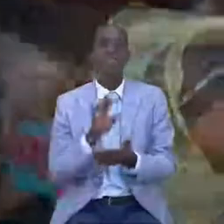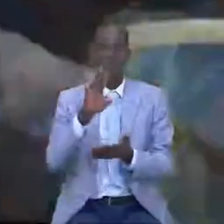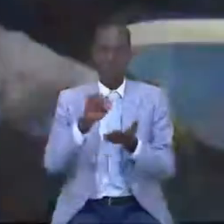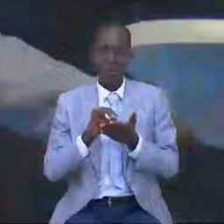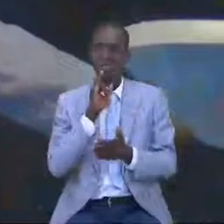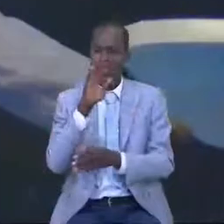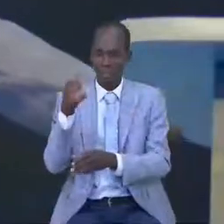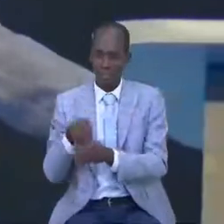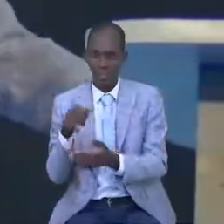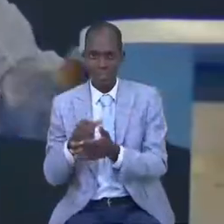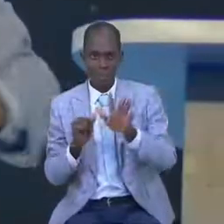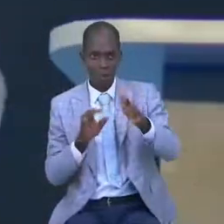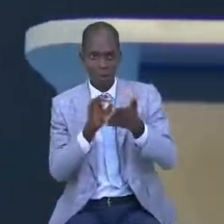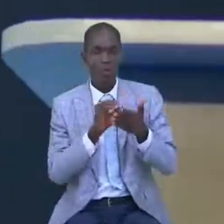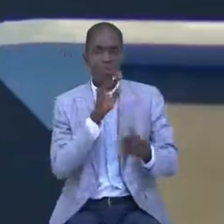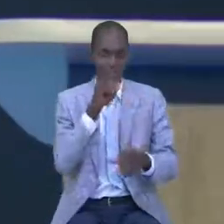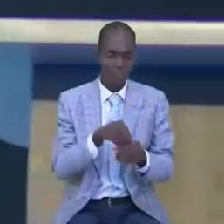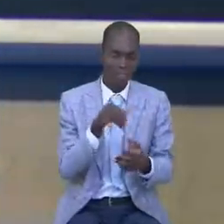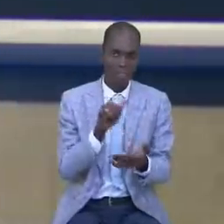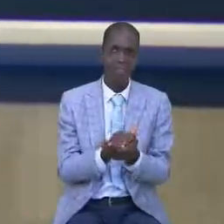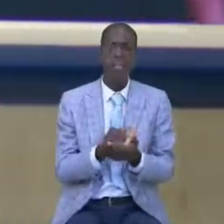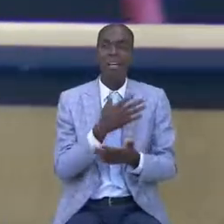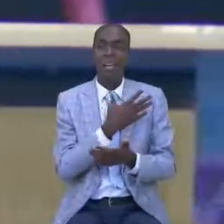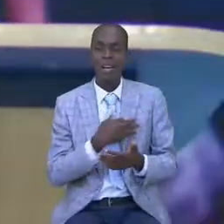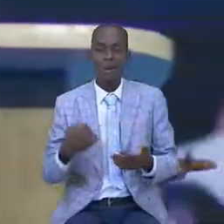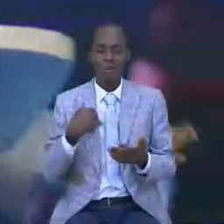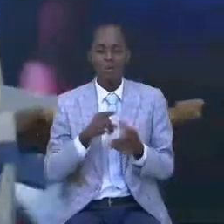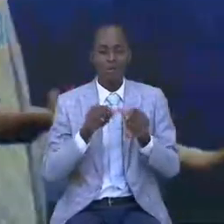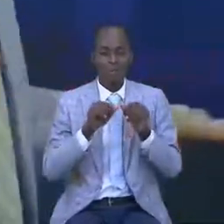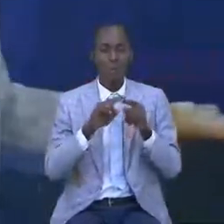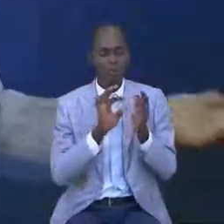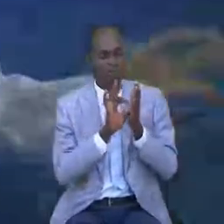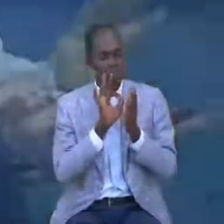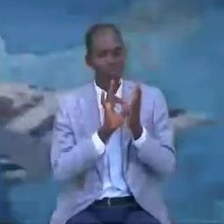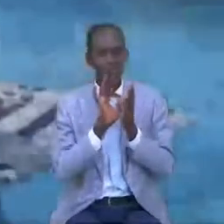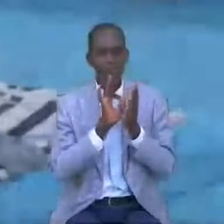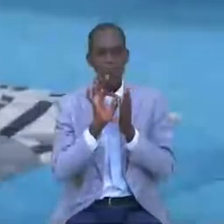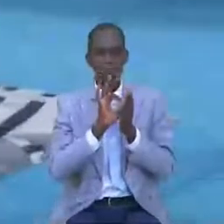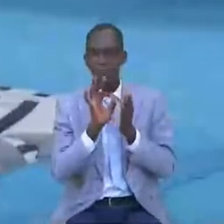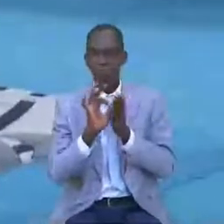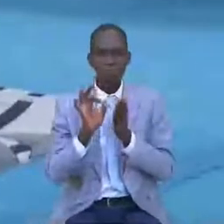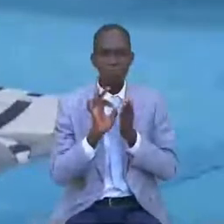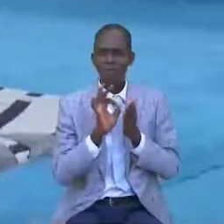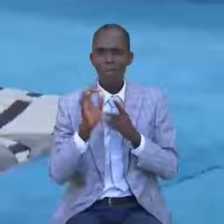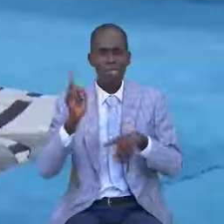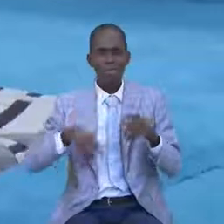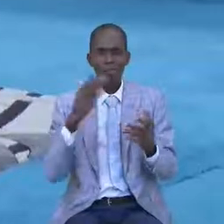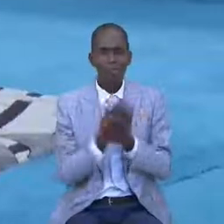votre miracle en fait partie. Pour toi aussi, pour toi, ton miracle est là.